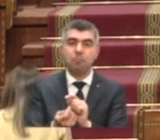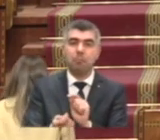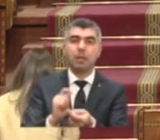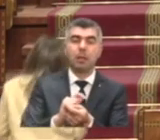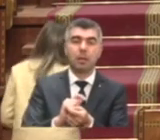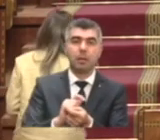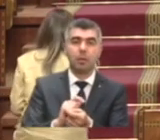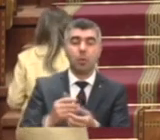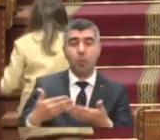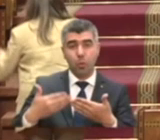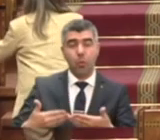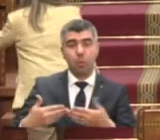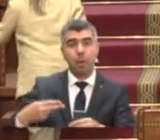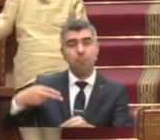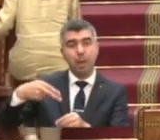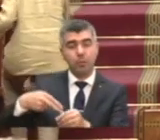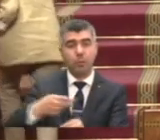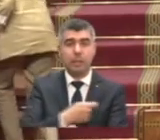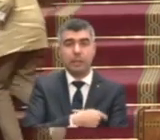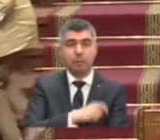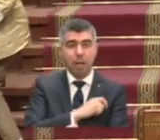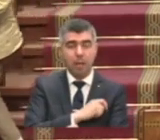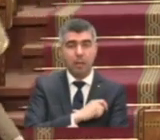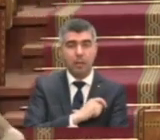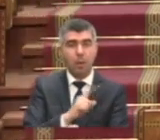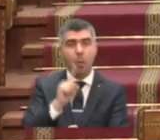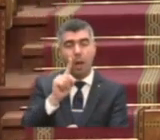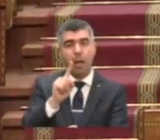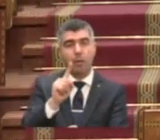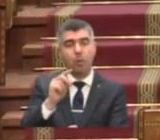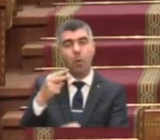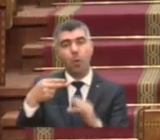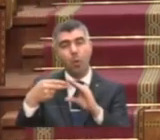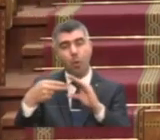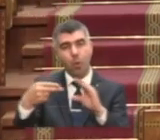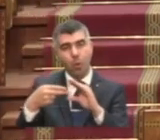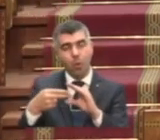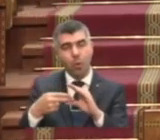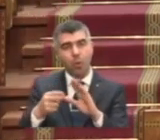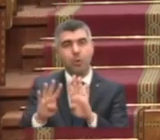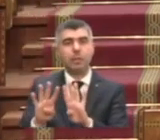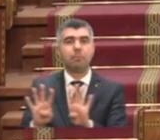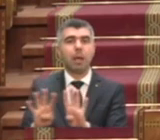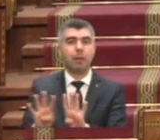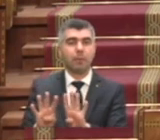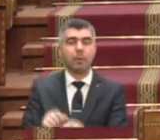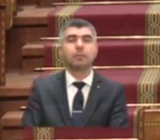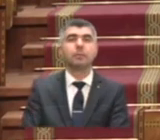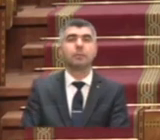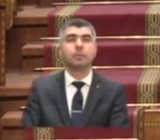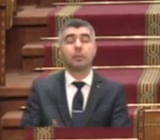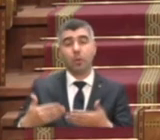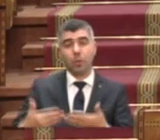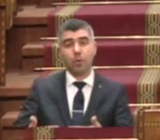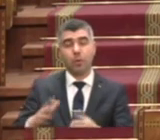اليوم الغازوال في إسبان كيعمل أورو فاصلة 80، هي 19 دراهم فاصلة 50، حنا في المغرب